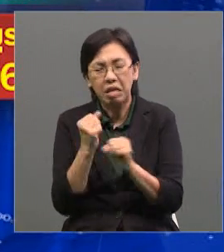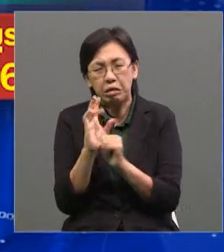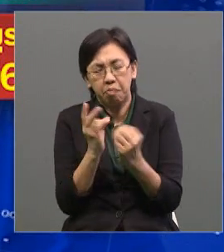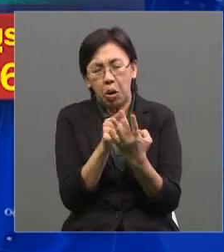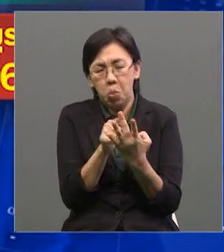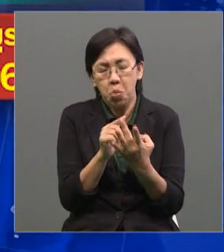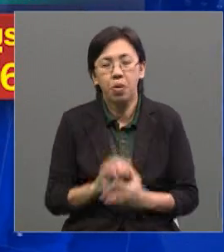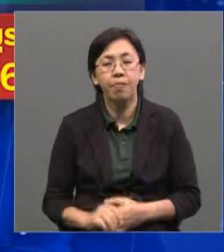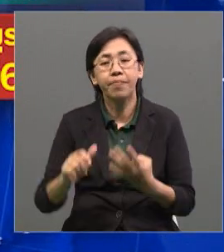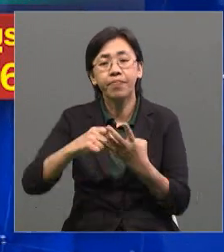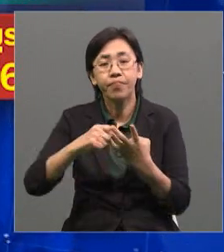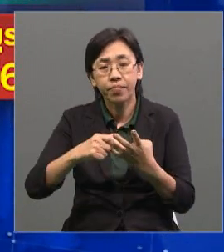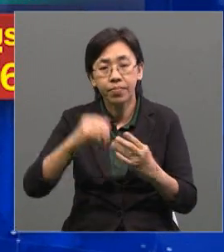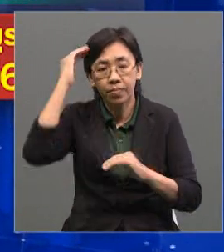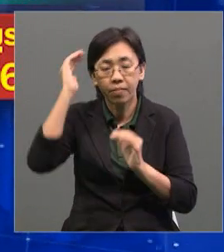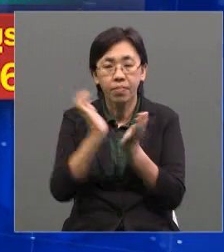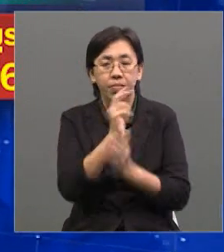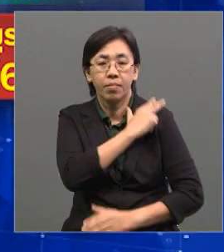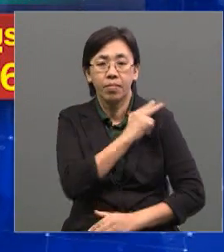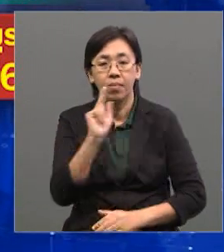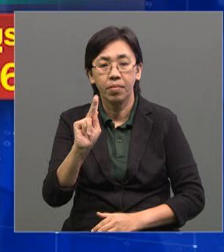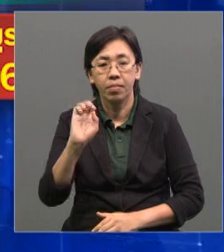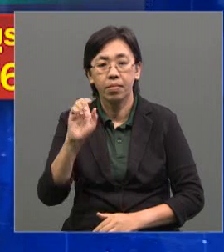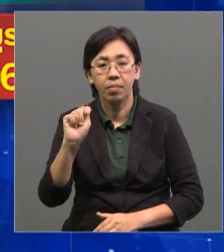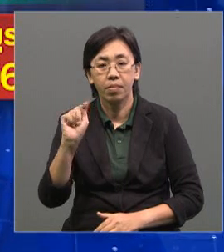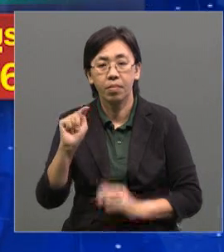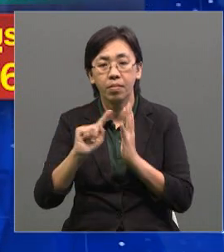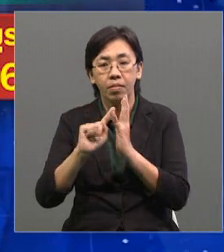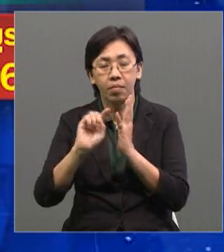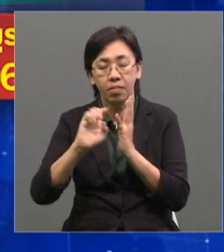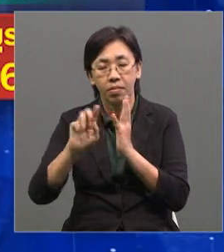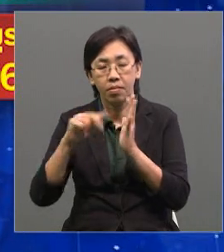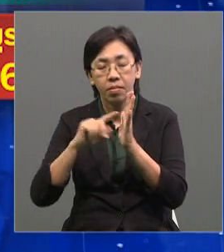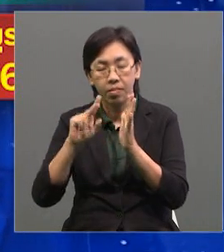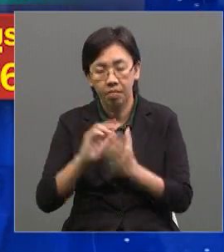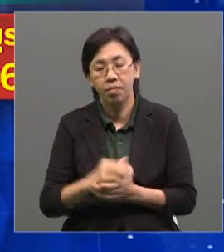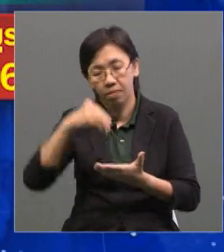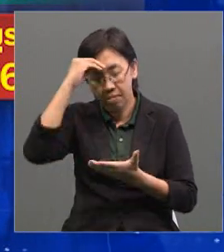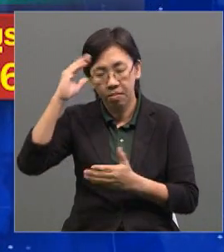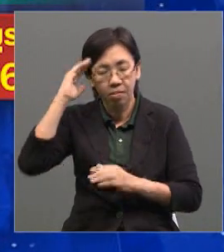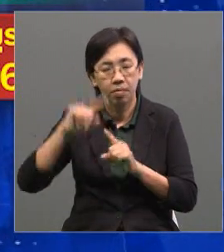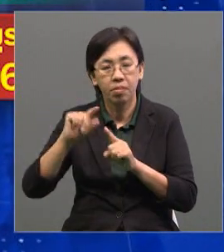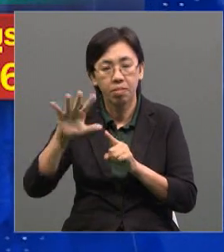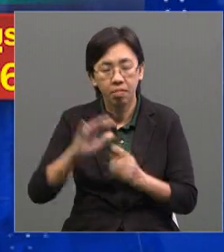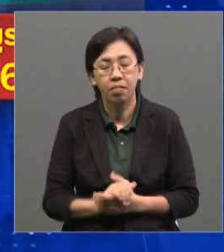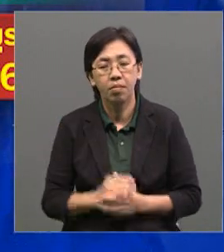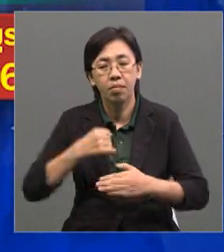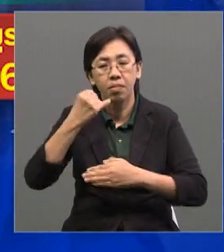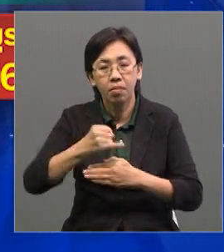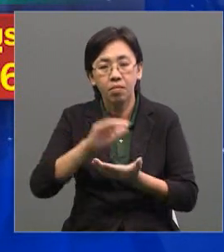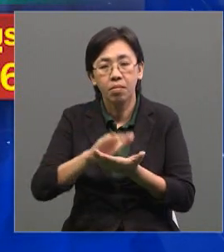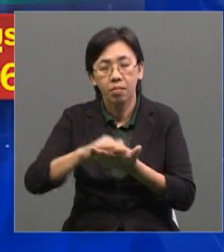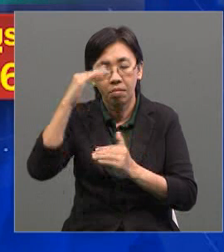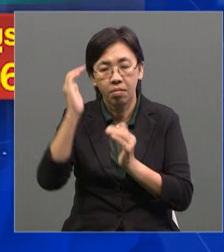ส่วนลำดับที่ 3ก็คือพลตำรวจเอกกิจรัตน์พันเพชรเป็นนักเรียนเตรียมทหารรุ่นที่ 25จบปริญญาตรีจากโรงเรียนนายร้อย